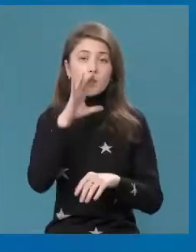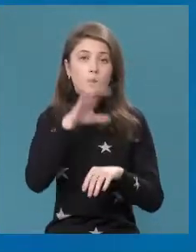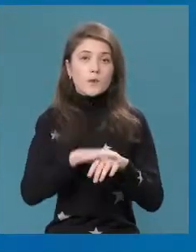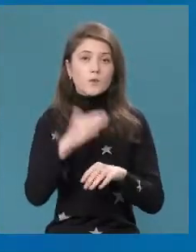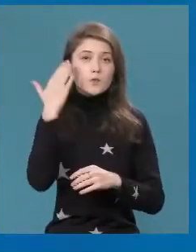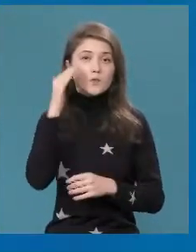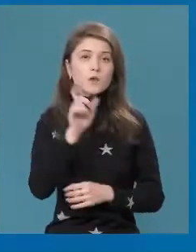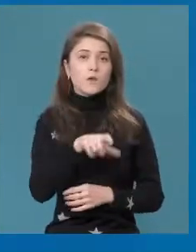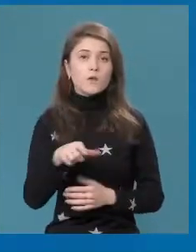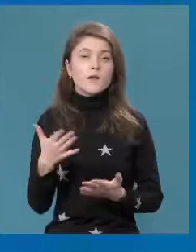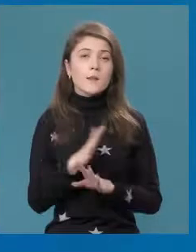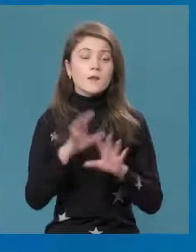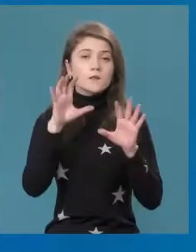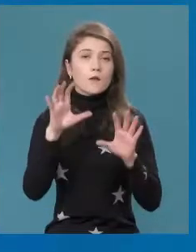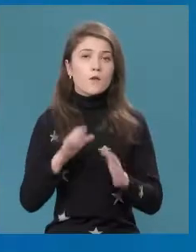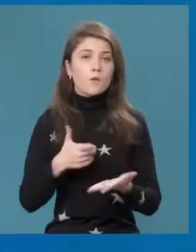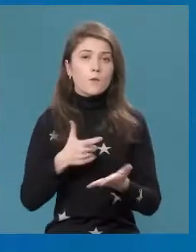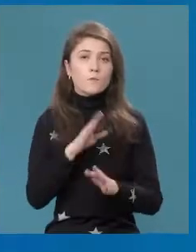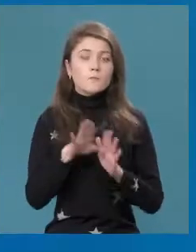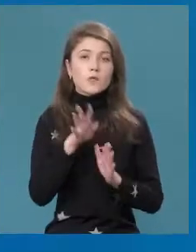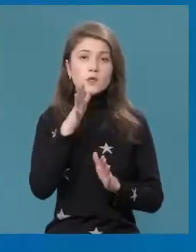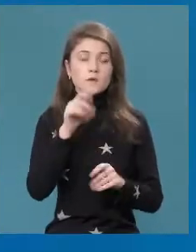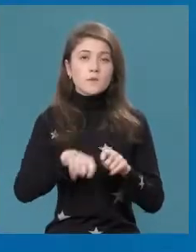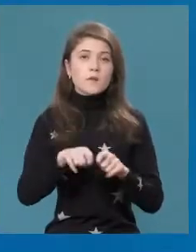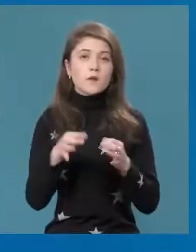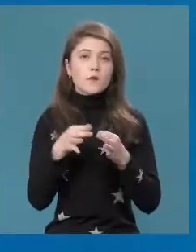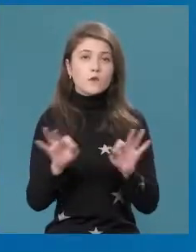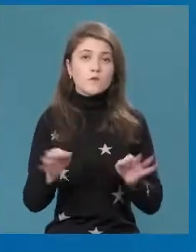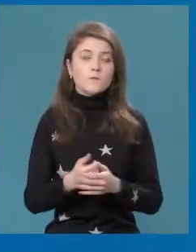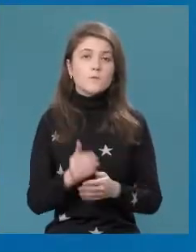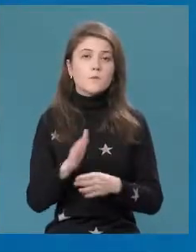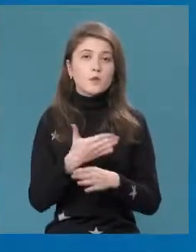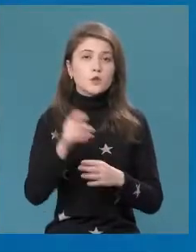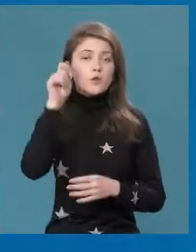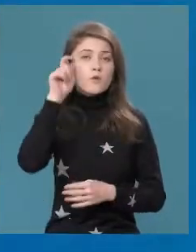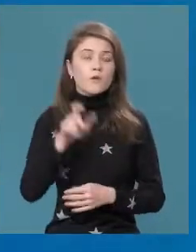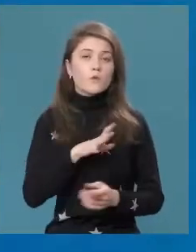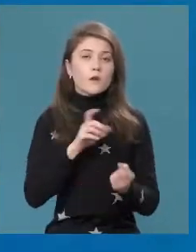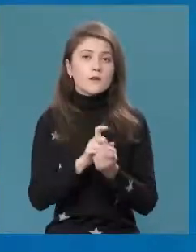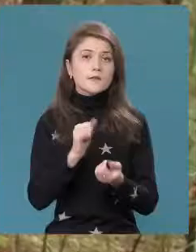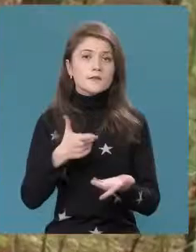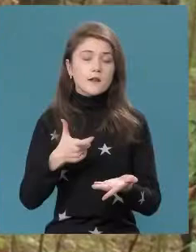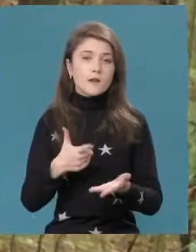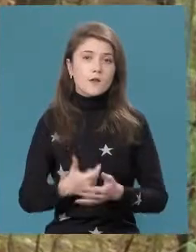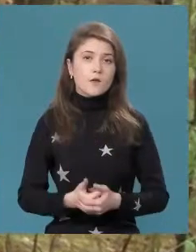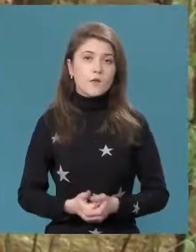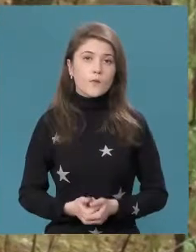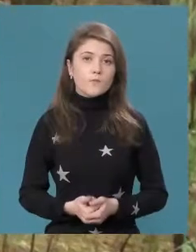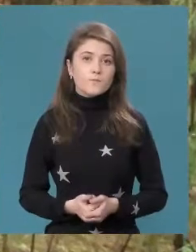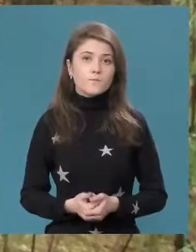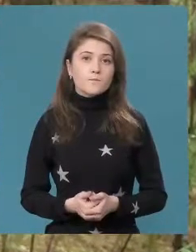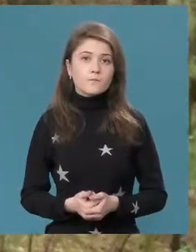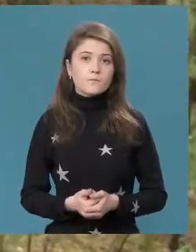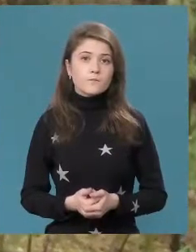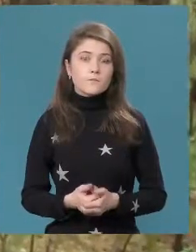єгерів, незаконно полювали. Під час перевірки дозволів та документів між чоловіками виник конфлікт зі стріляниною. Все сталося в лісовому